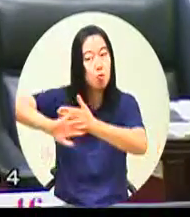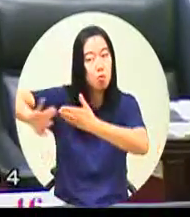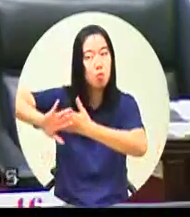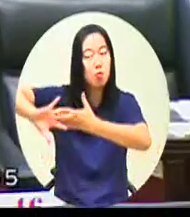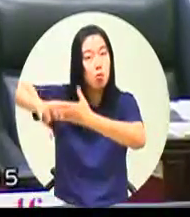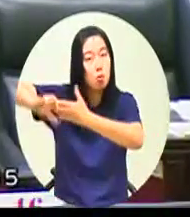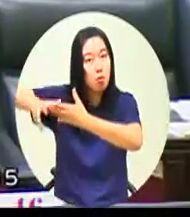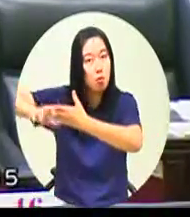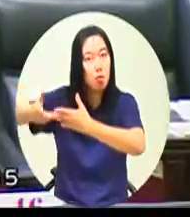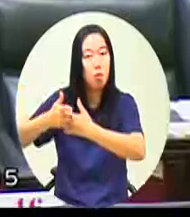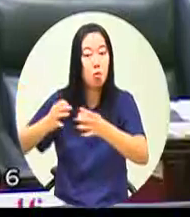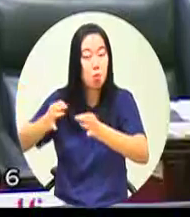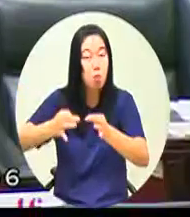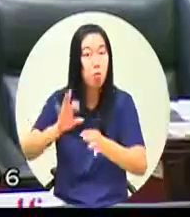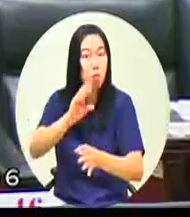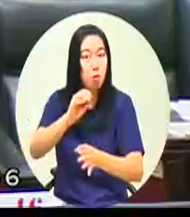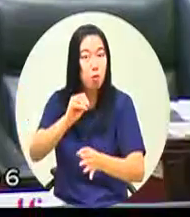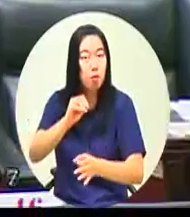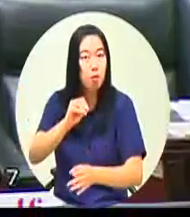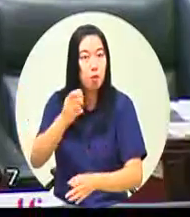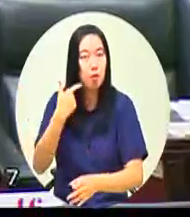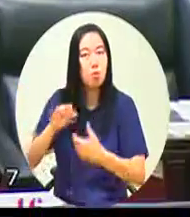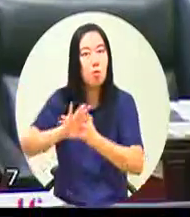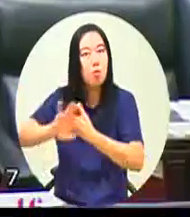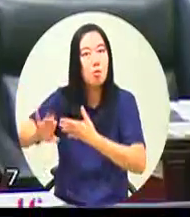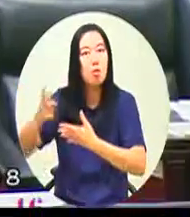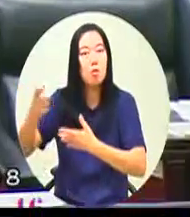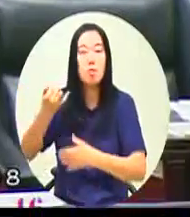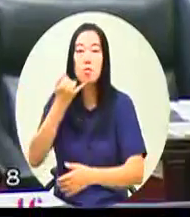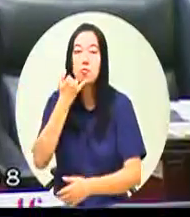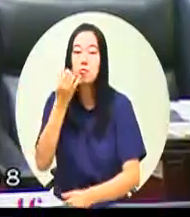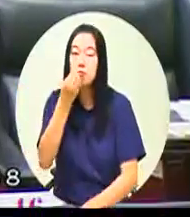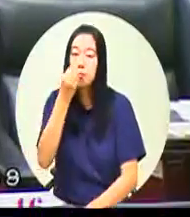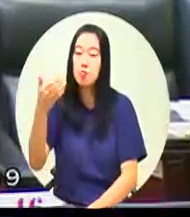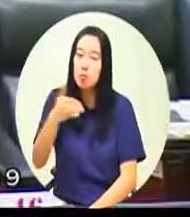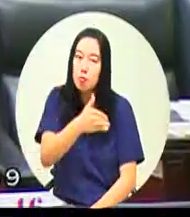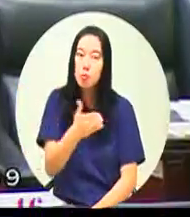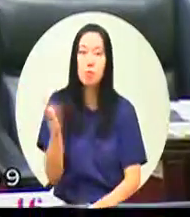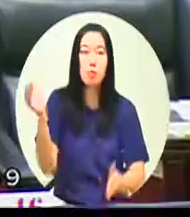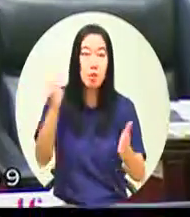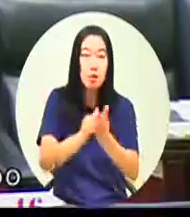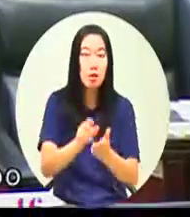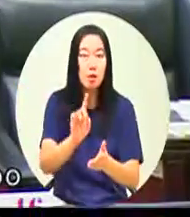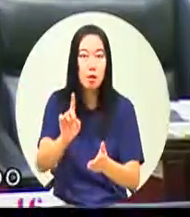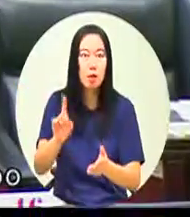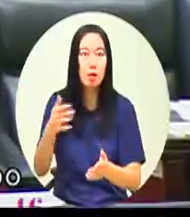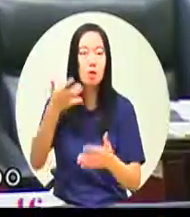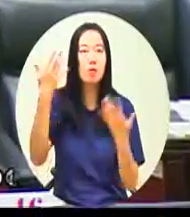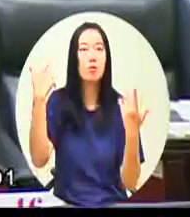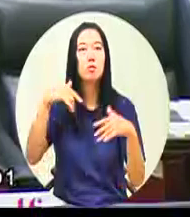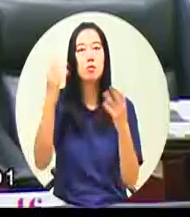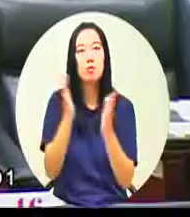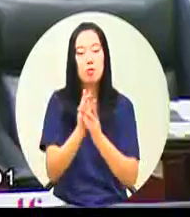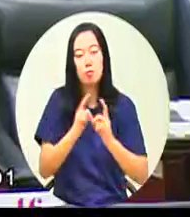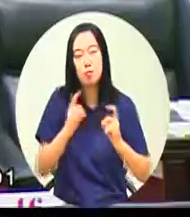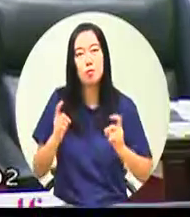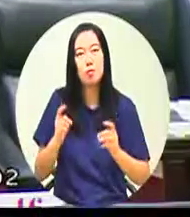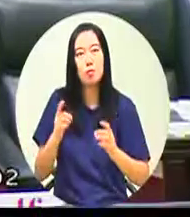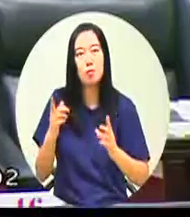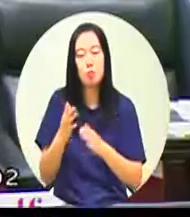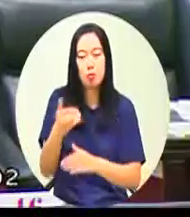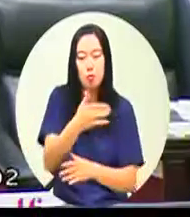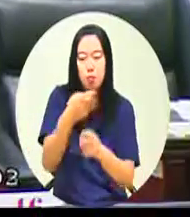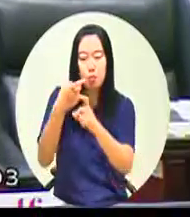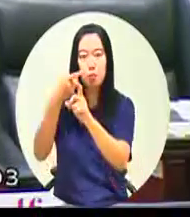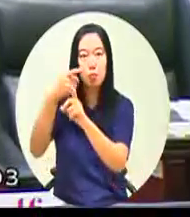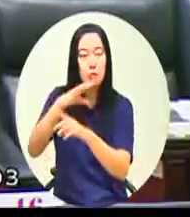去的时候，我想讲，卖食肉来遐食鱼啊，无结果去吼，拢食鲑鱼尔。我感觉鲑鱼有够歹食，咱